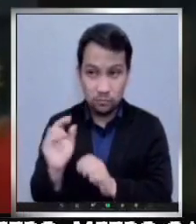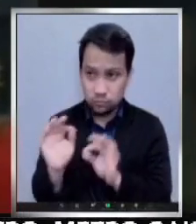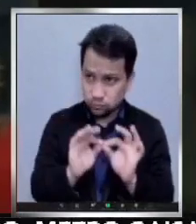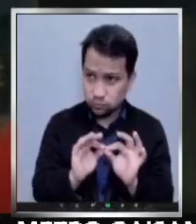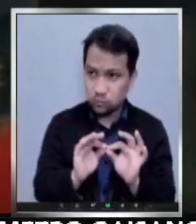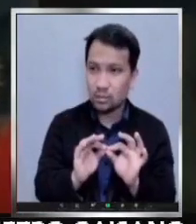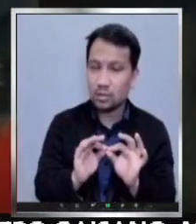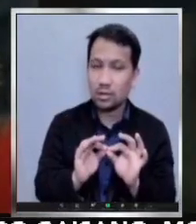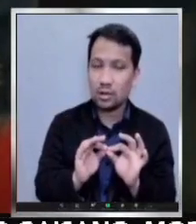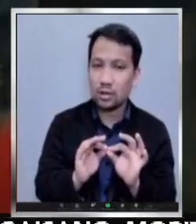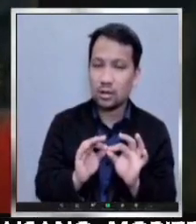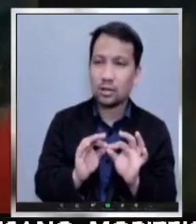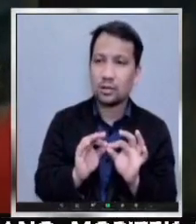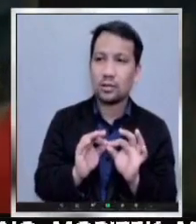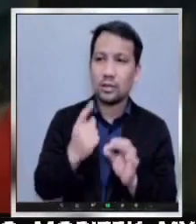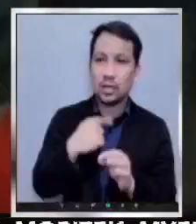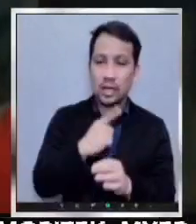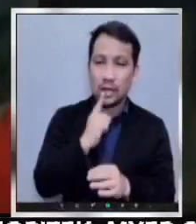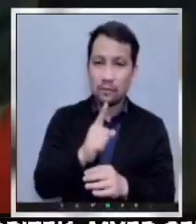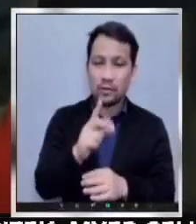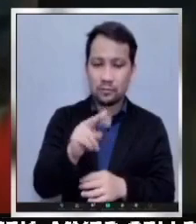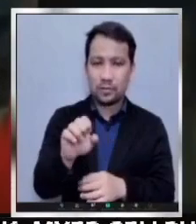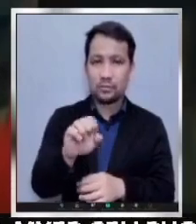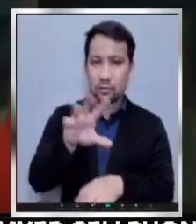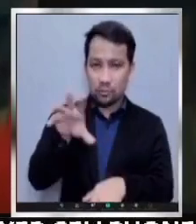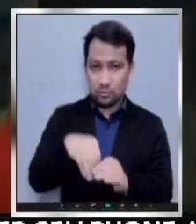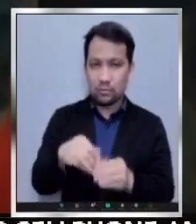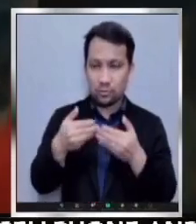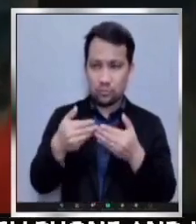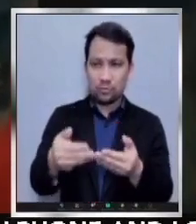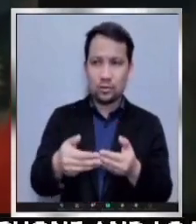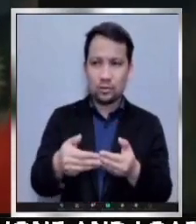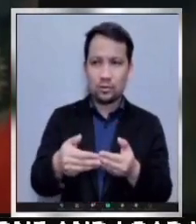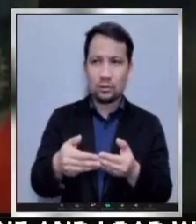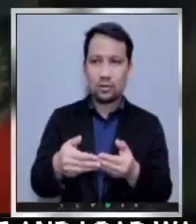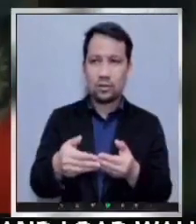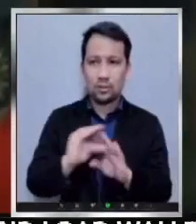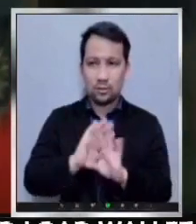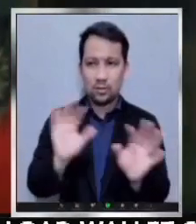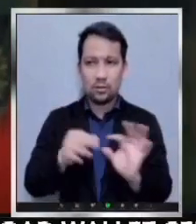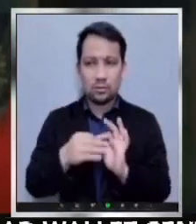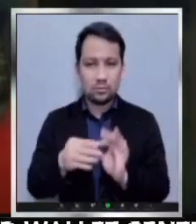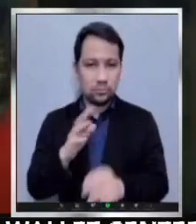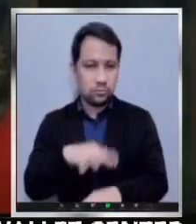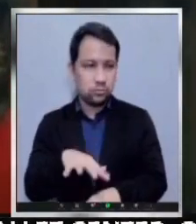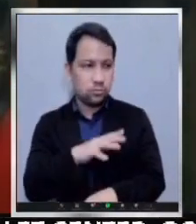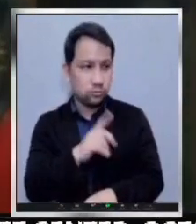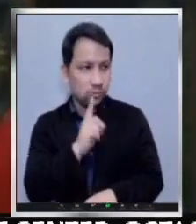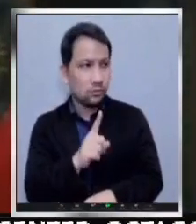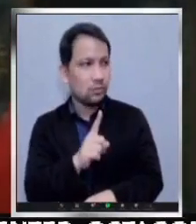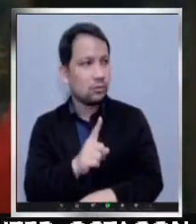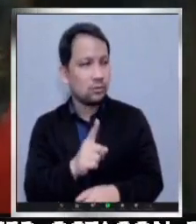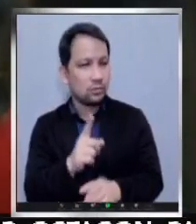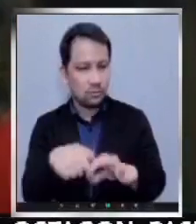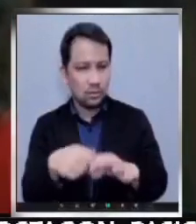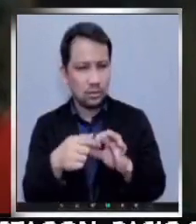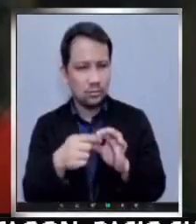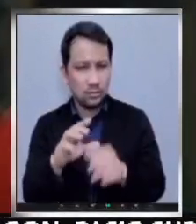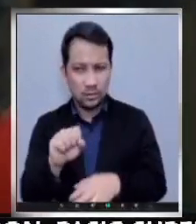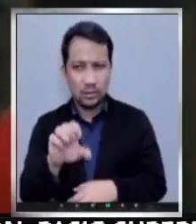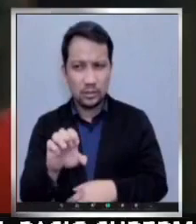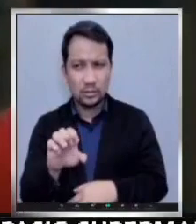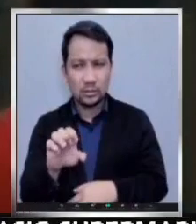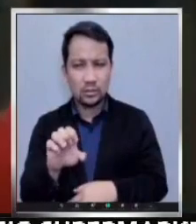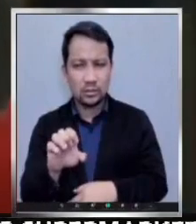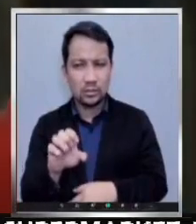designation of a new chief PNP, unti-unti is mag-clear itong mga pending na mga cases na